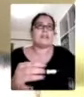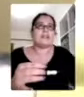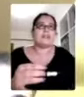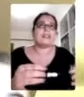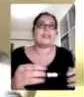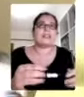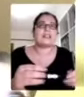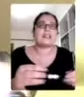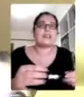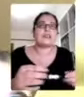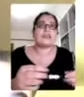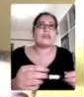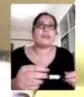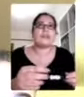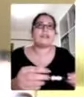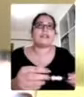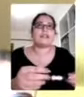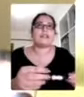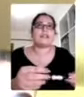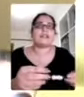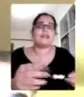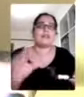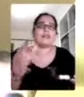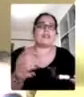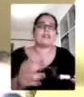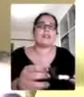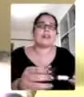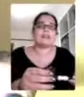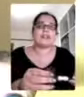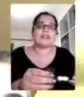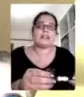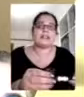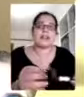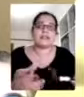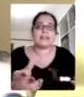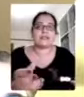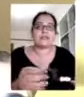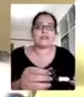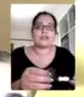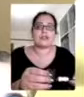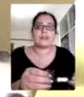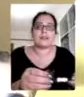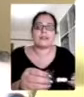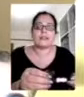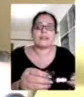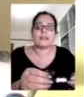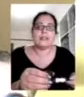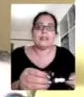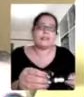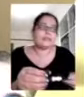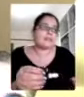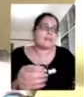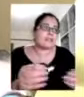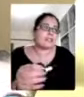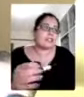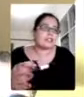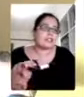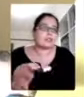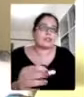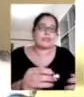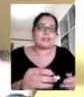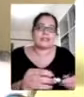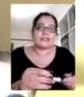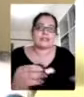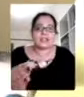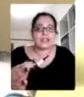ekip 80 yaş üstünde ölmek üzere olan ablalardan ve abilerden oluşuyor fabrikada.